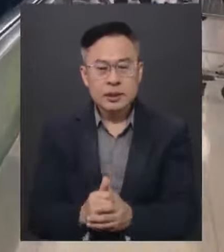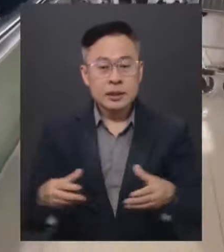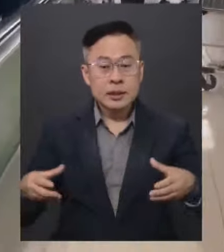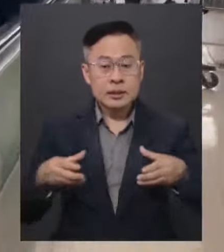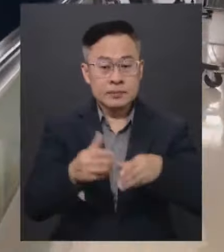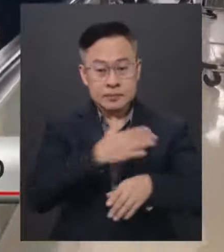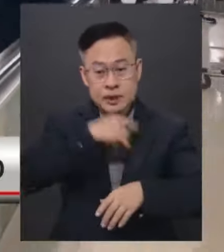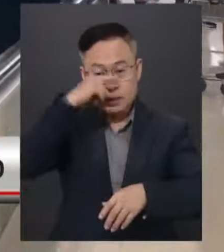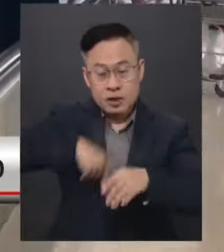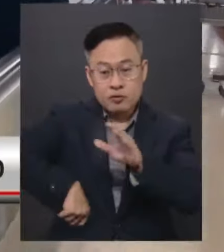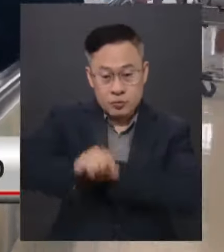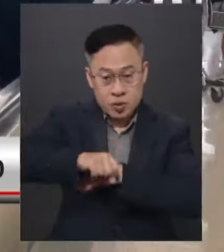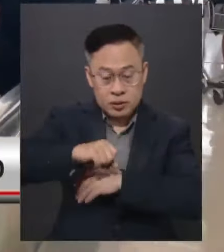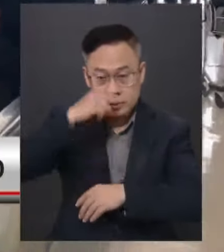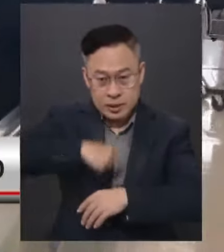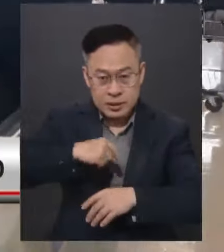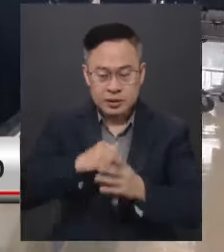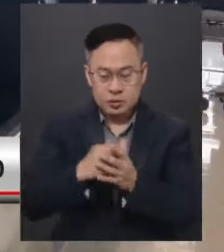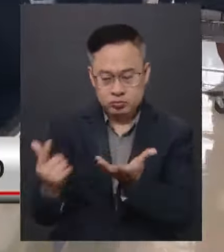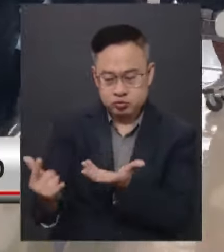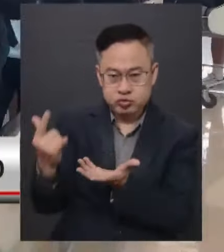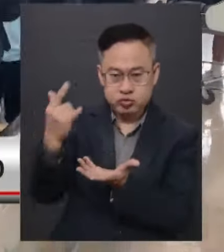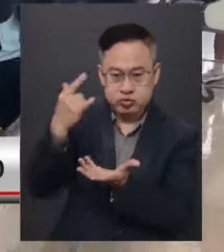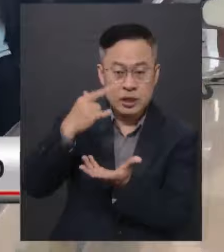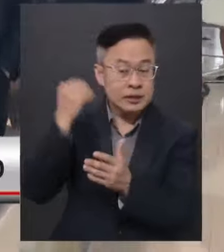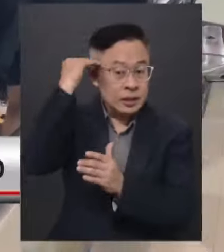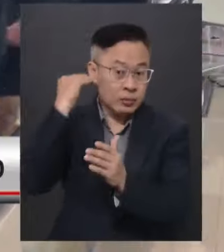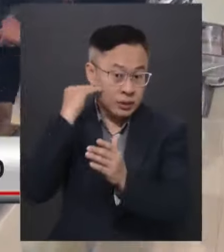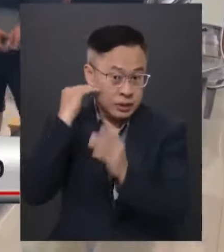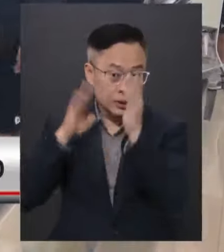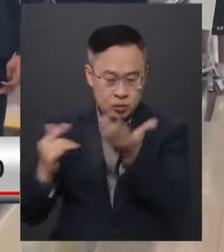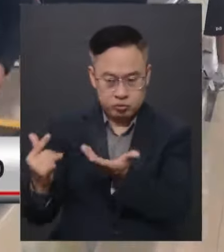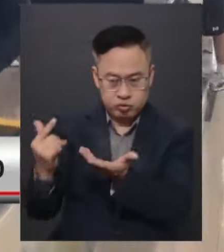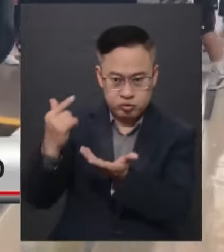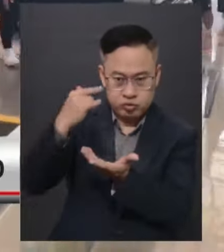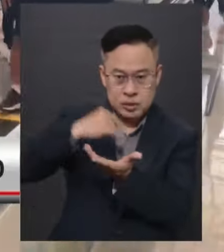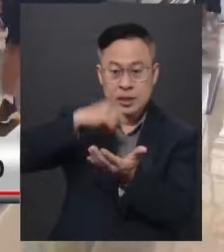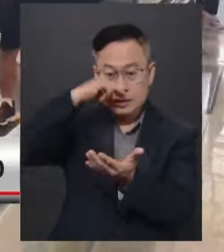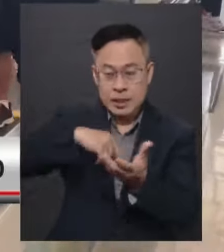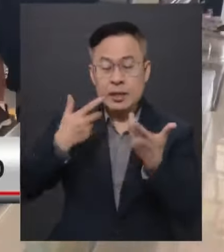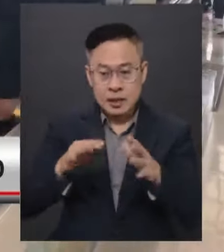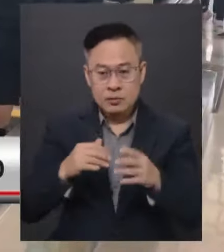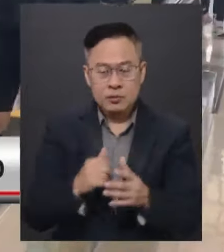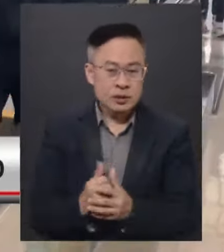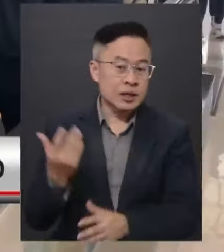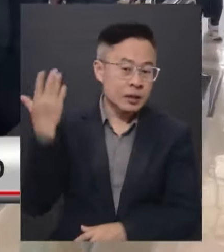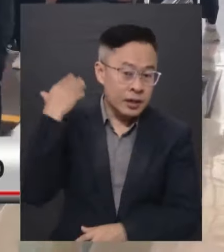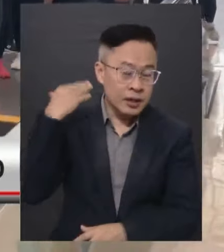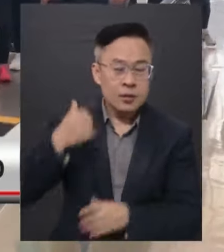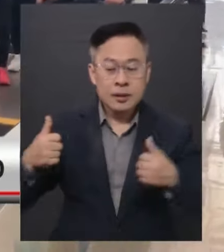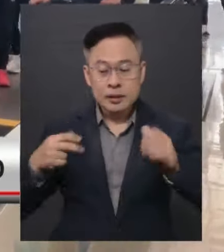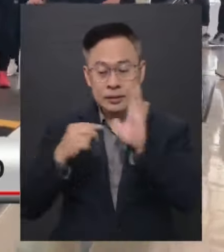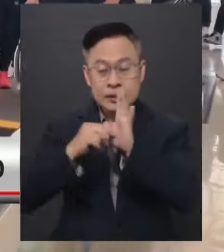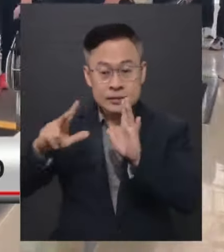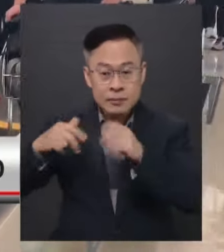ทัพนักกีฬาทีมชาติไทยของเราเนี่ยก็เดินทางถึงประเทศไทยหลังจากบุกไปเสมอกับทีมชาติเกาหลีใต้ 1ประตูต่อ 1ค่ะในการแข่งขัน